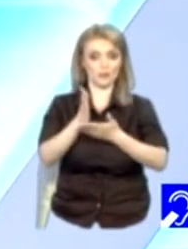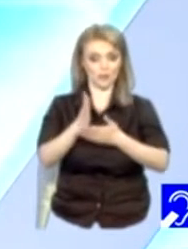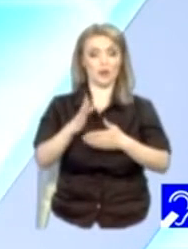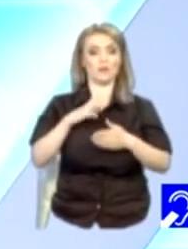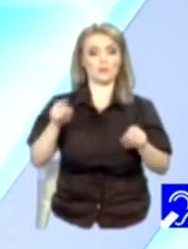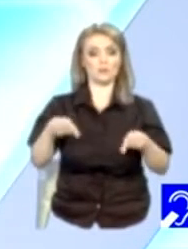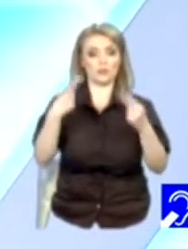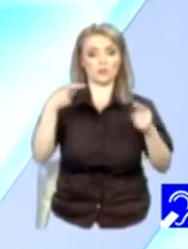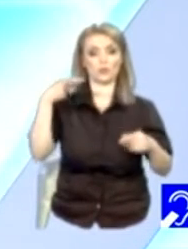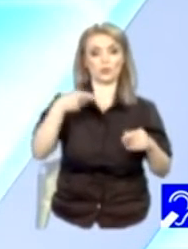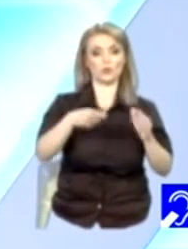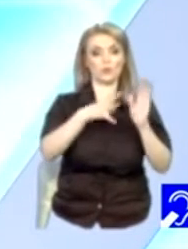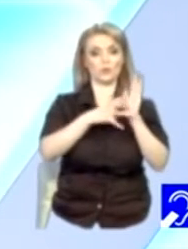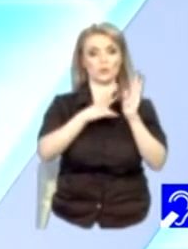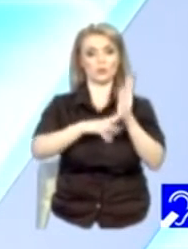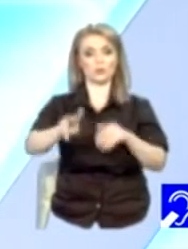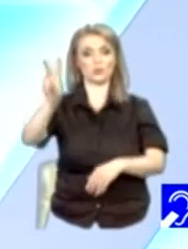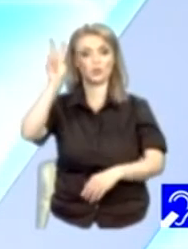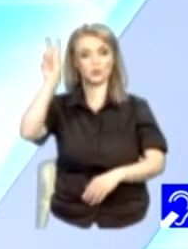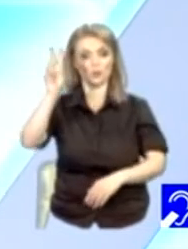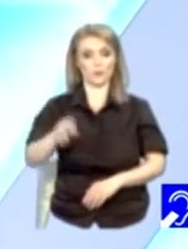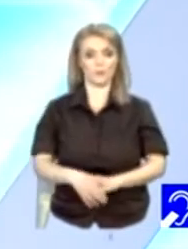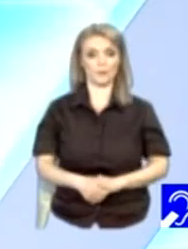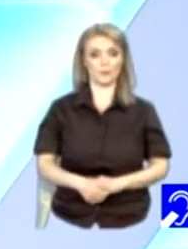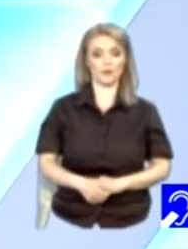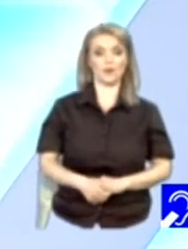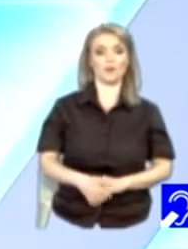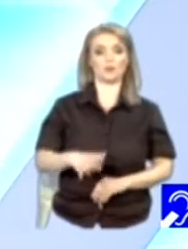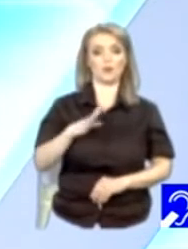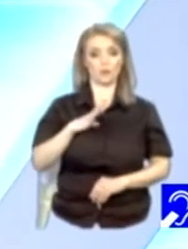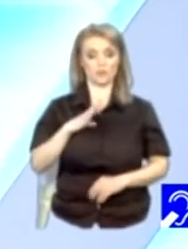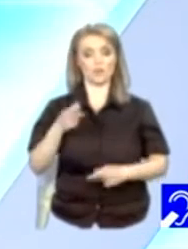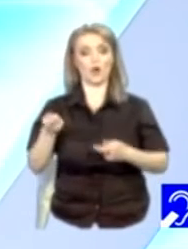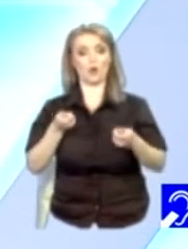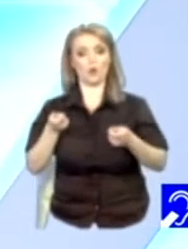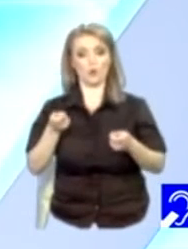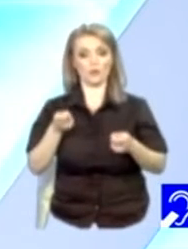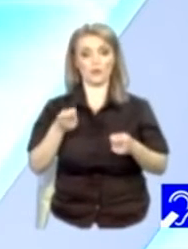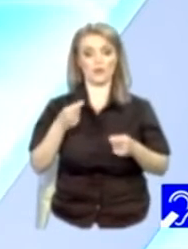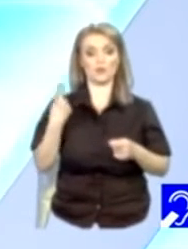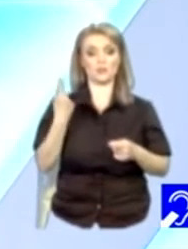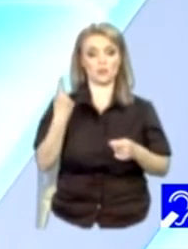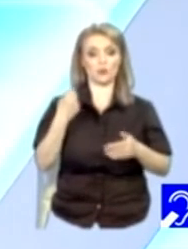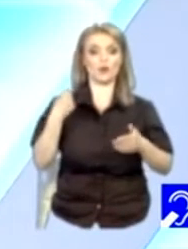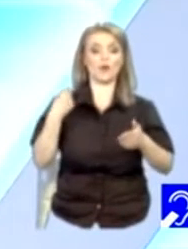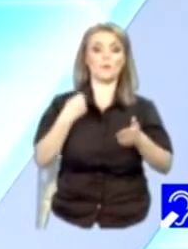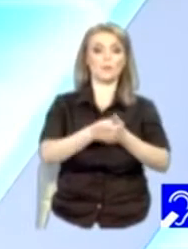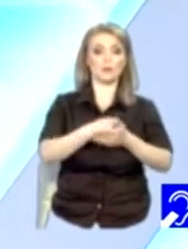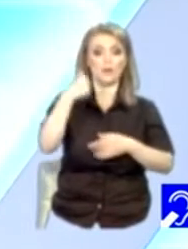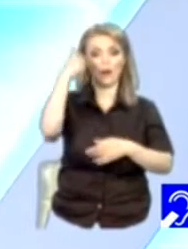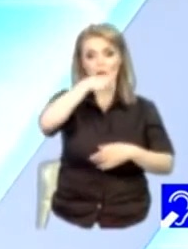am fost la guvernare în coaliție sau singuri până în 2000,